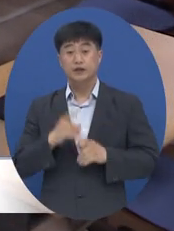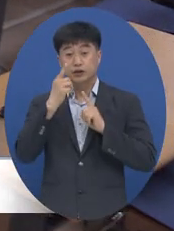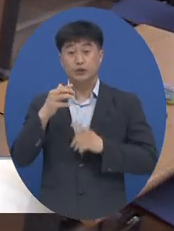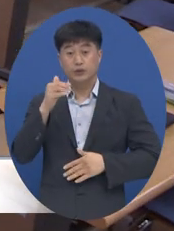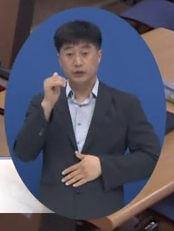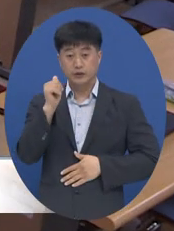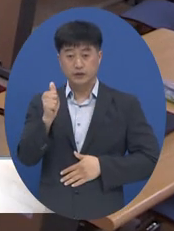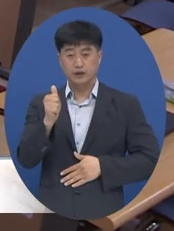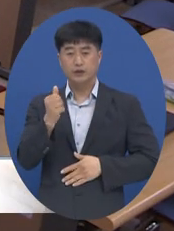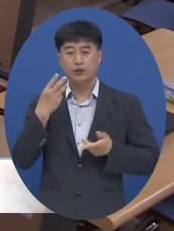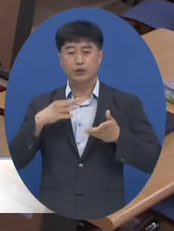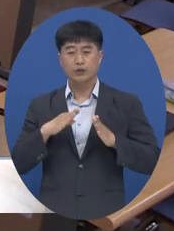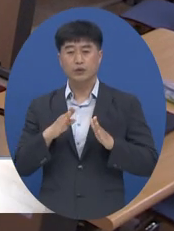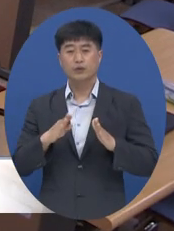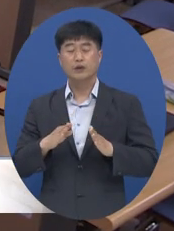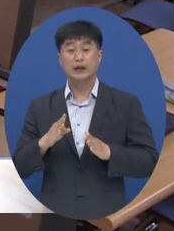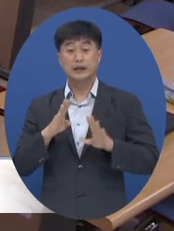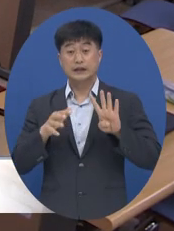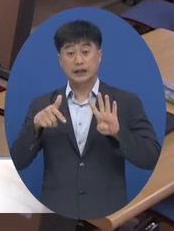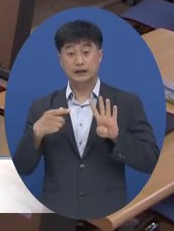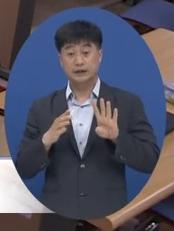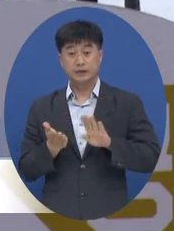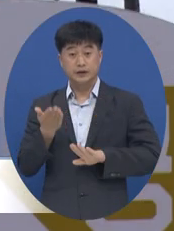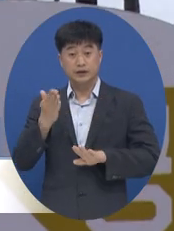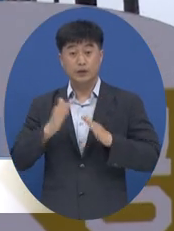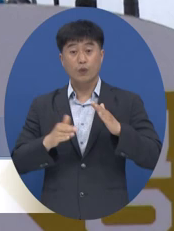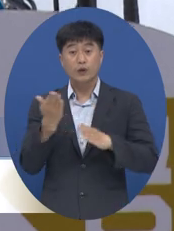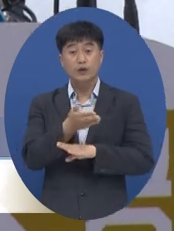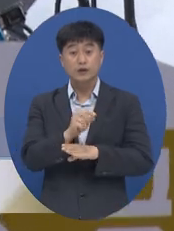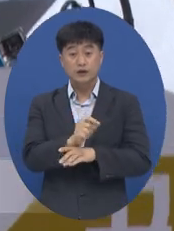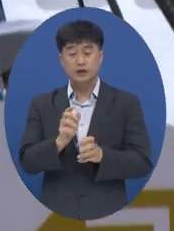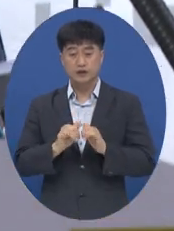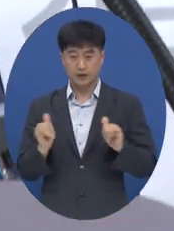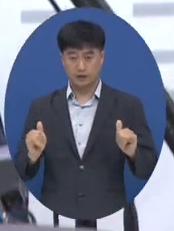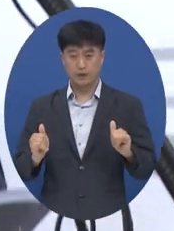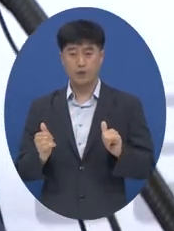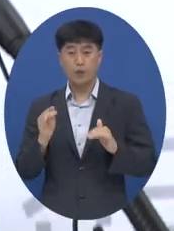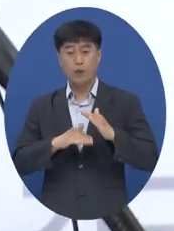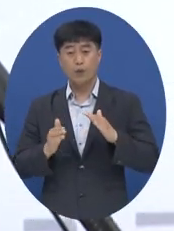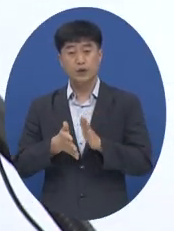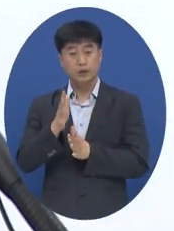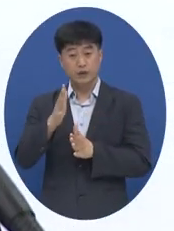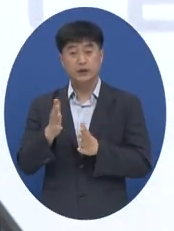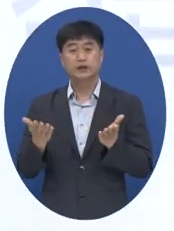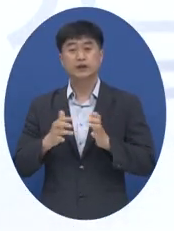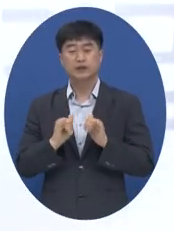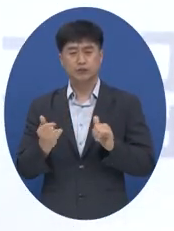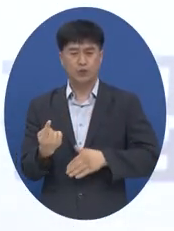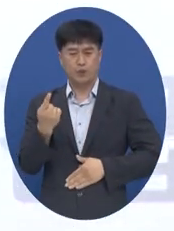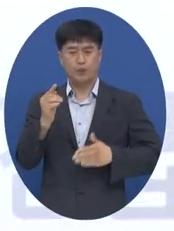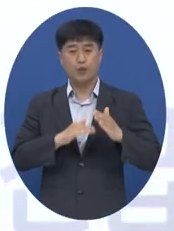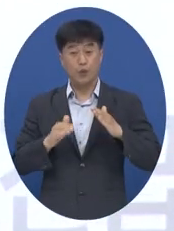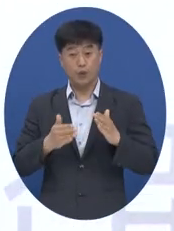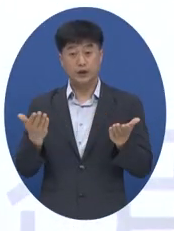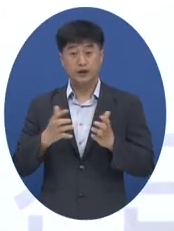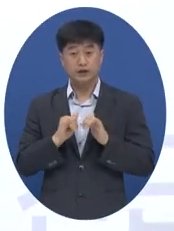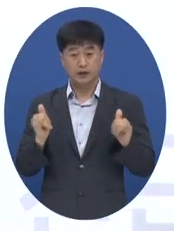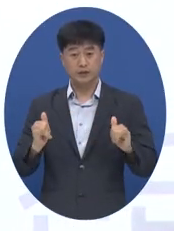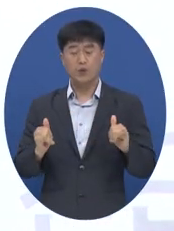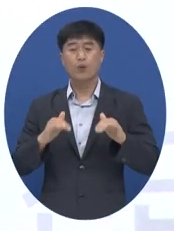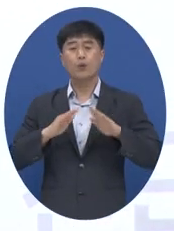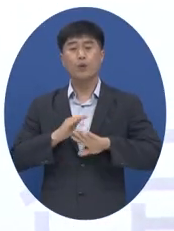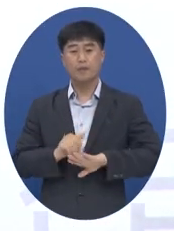이재명 경기도지사가 경기도의 4급 이상 공무원과 공공기관 임원 등 고위공직자에게 올해 말까지 실거주의 주택을